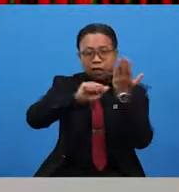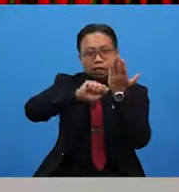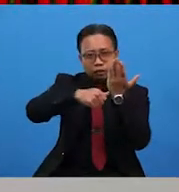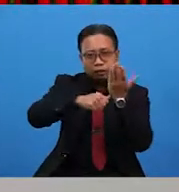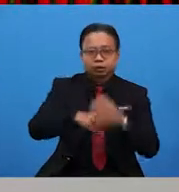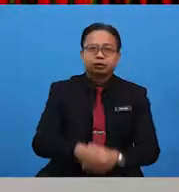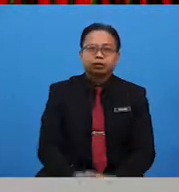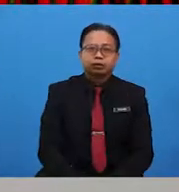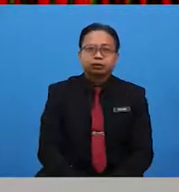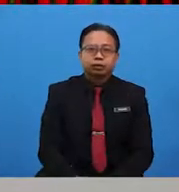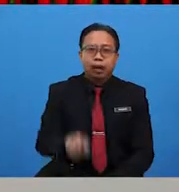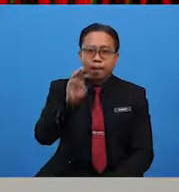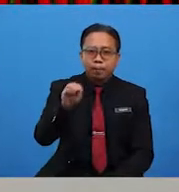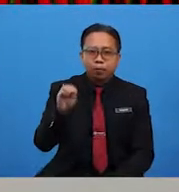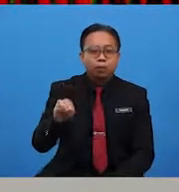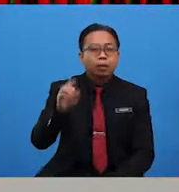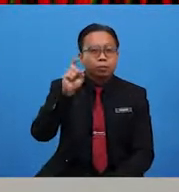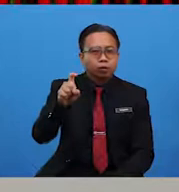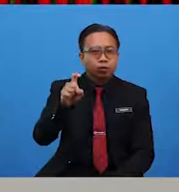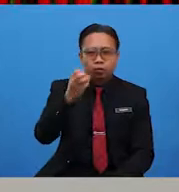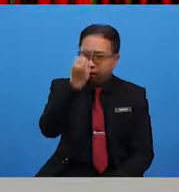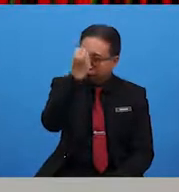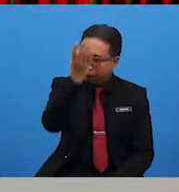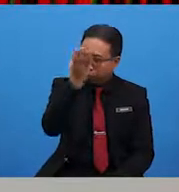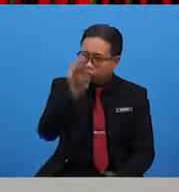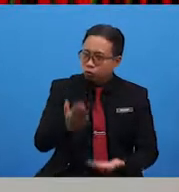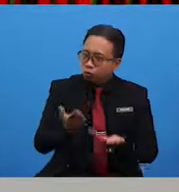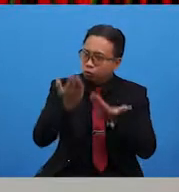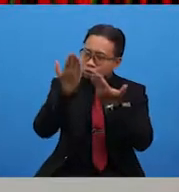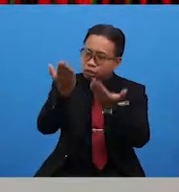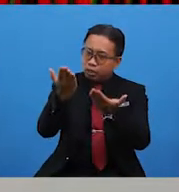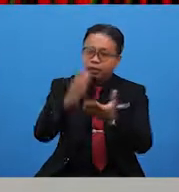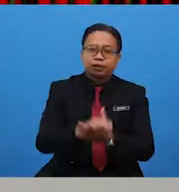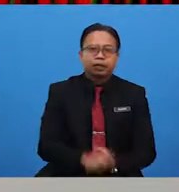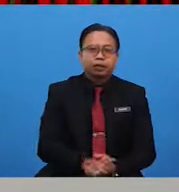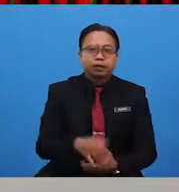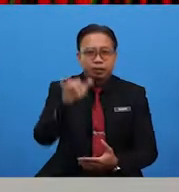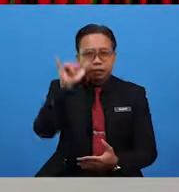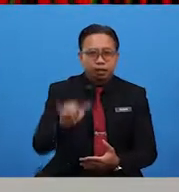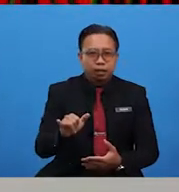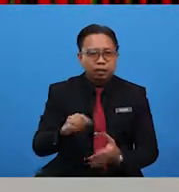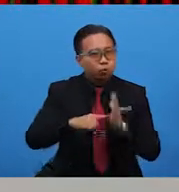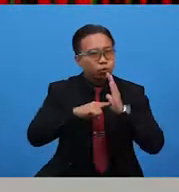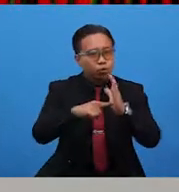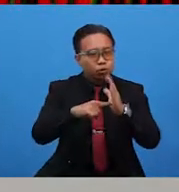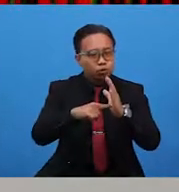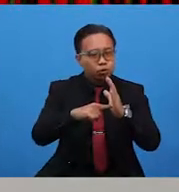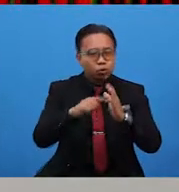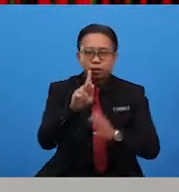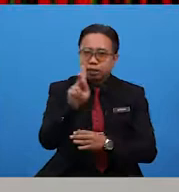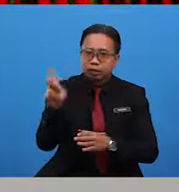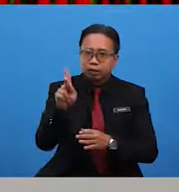pula pelajar perlu menyatakan cadangan cadangan yang menunjukkan